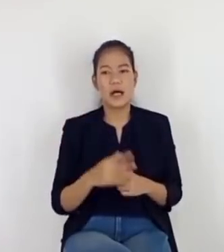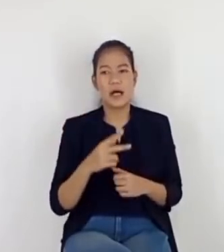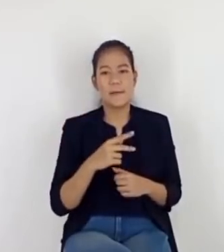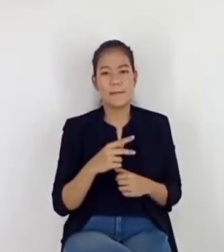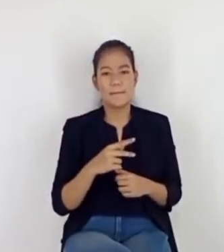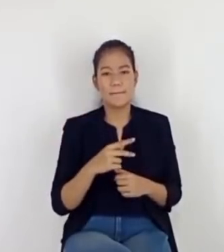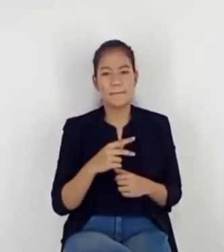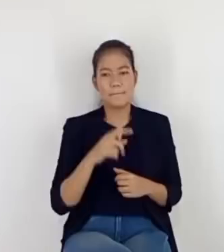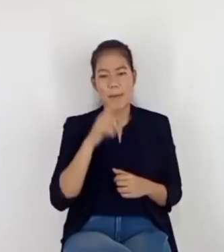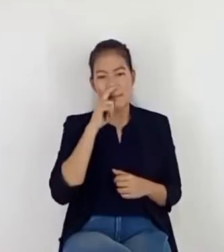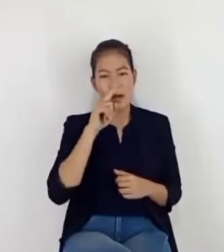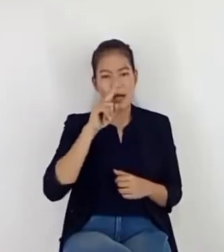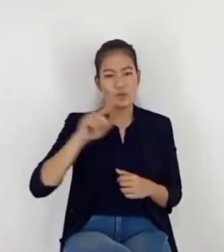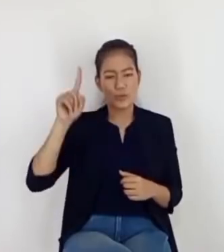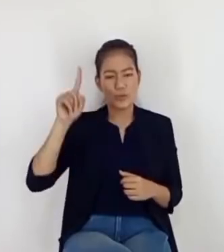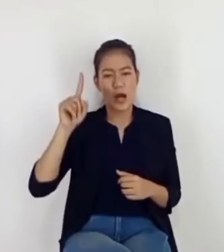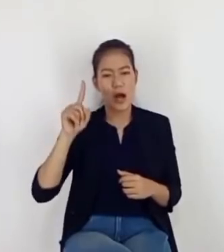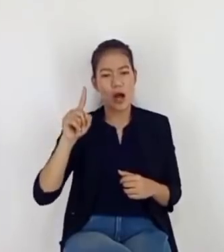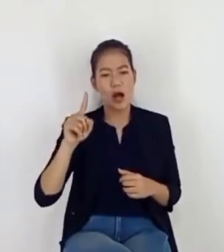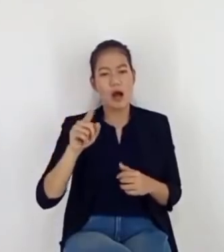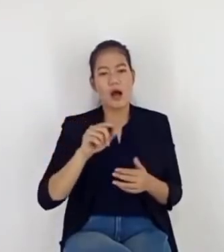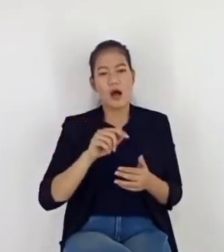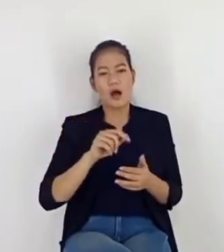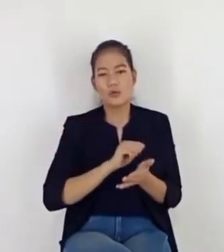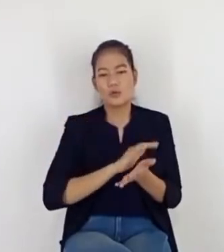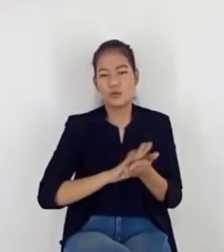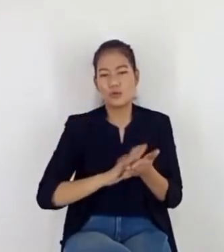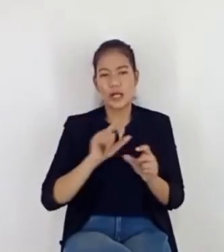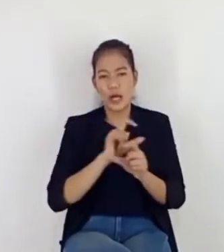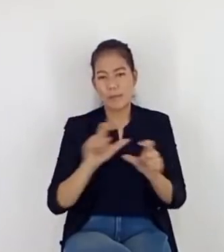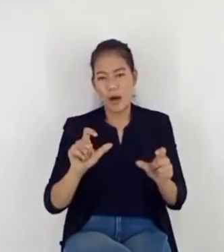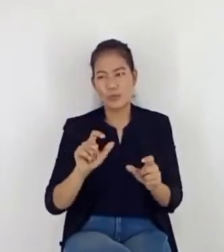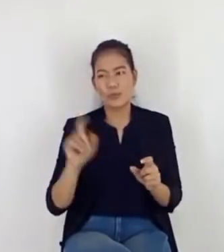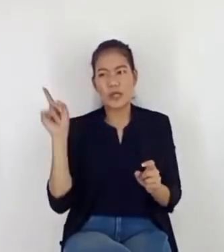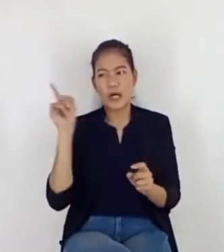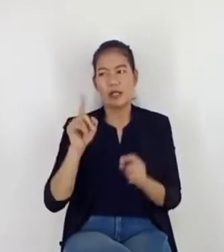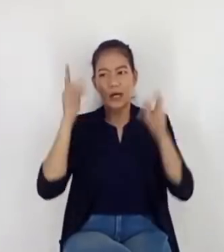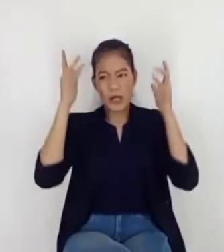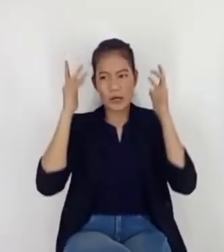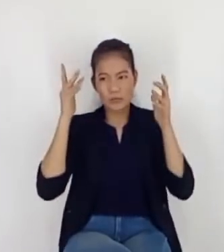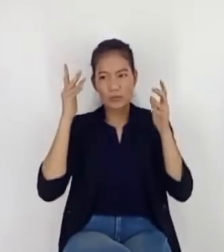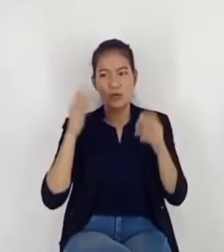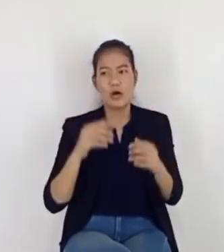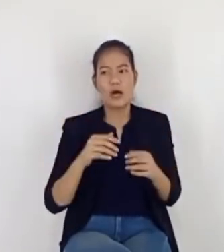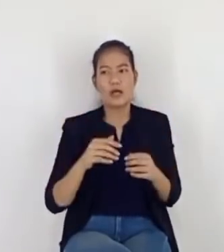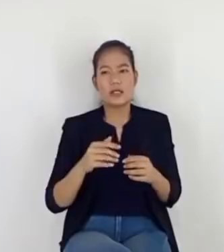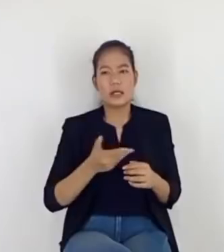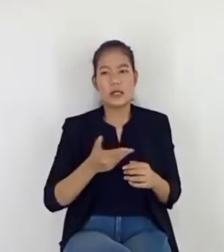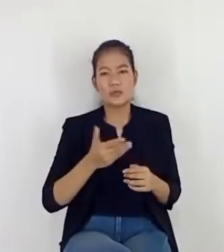surga, dikuduskanlah nama-Mu, datanglah kerajaan-Mu, jadilah kehendak-Mu di bumi